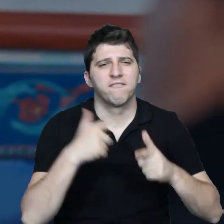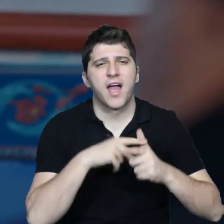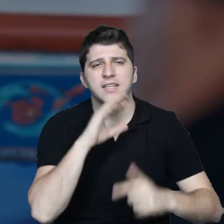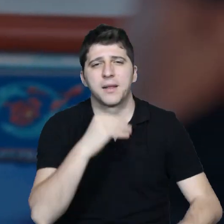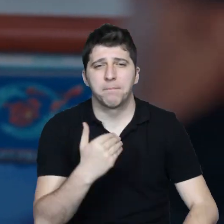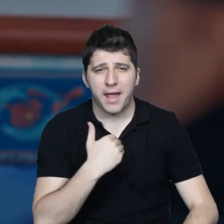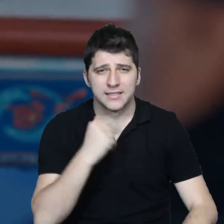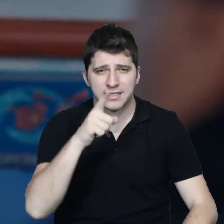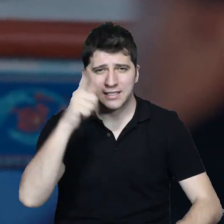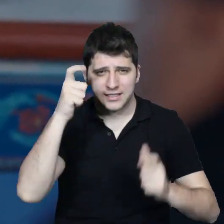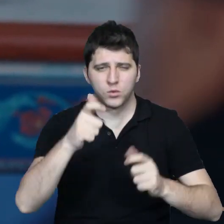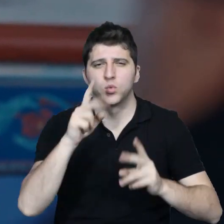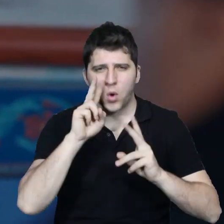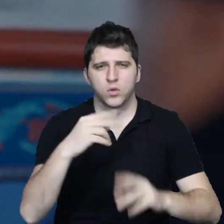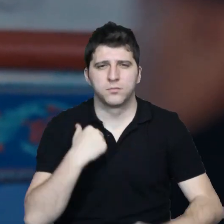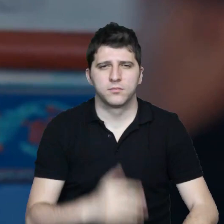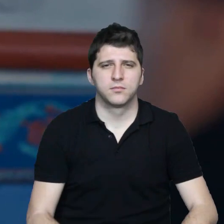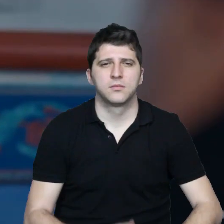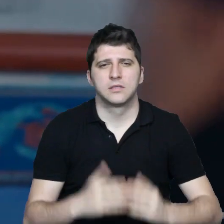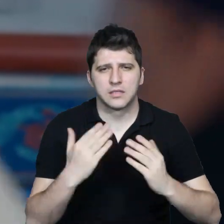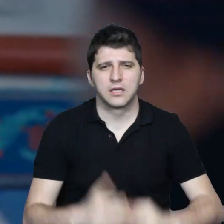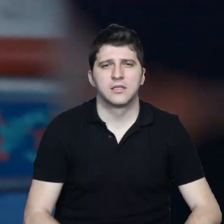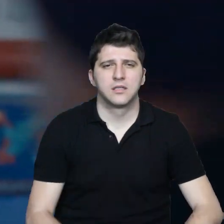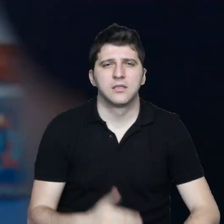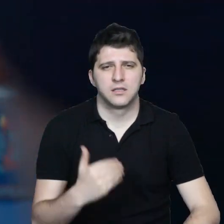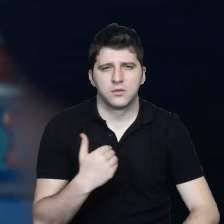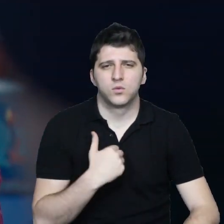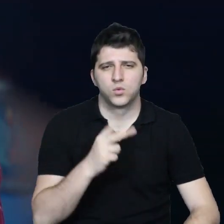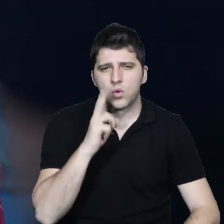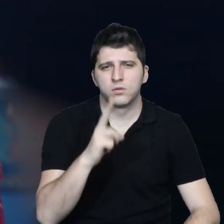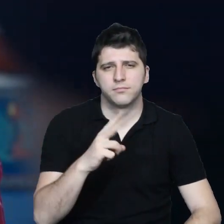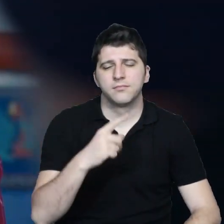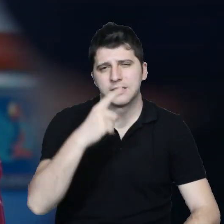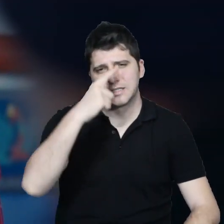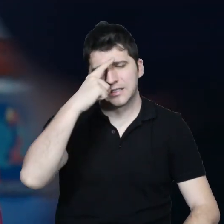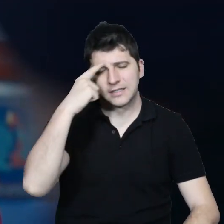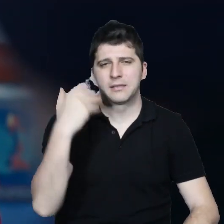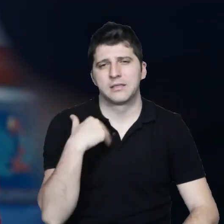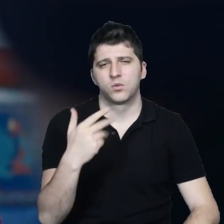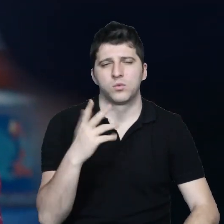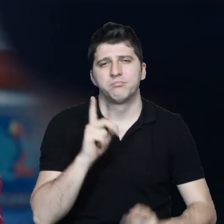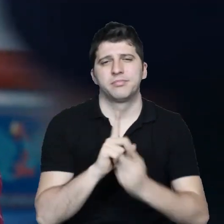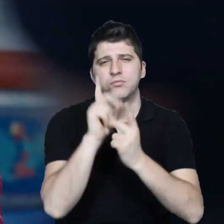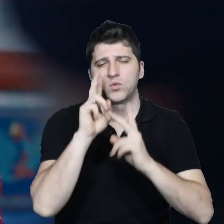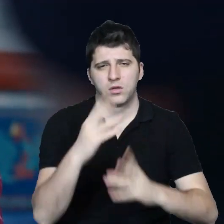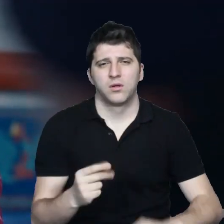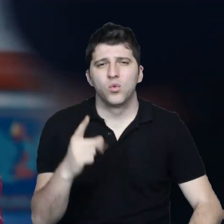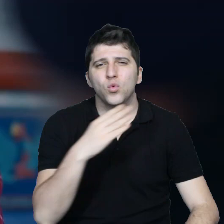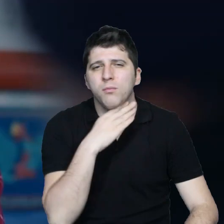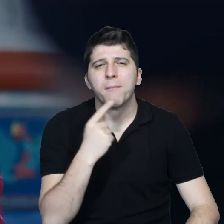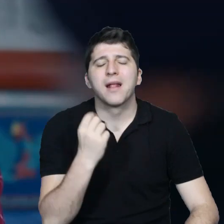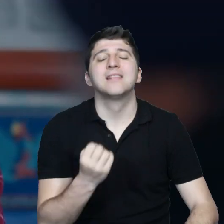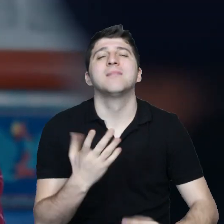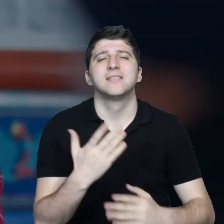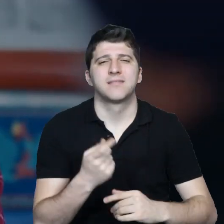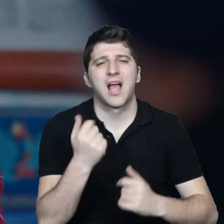ben senin orayı gördüm. Yani bana malum oldu. Bazen olur. Senin ora bir kurban parası